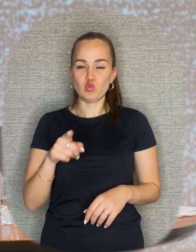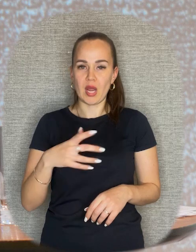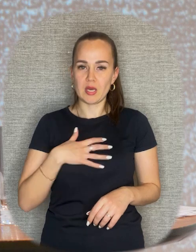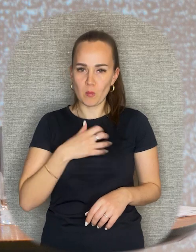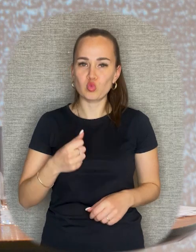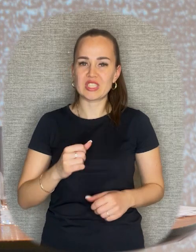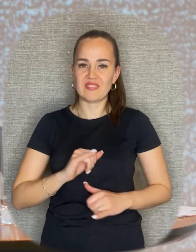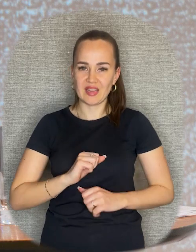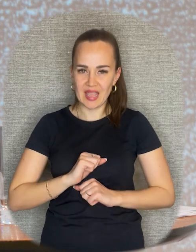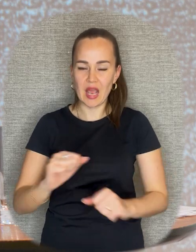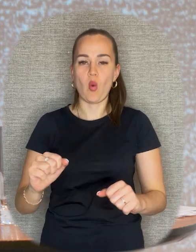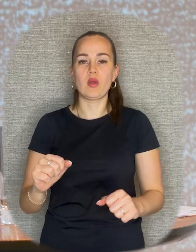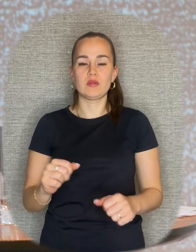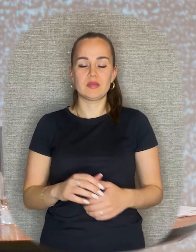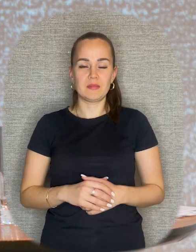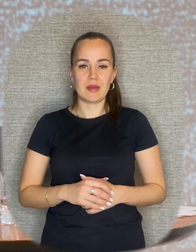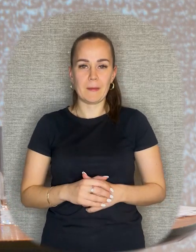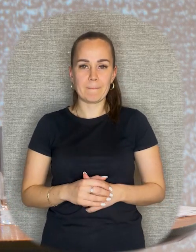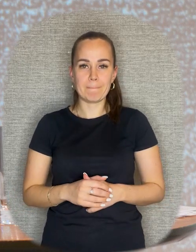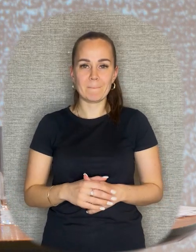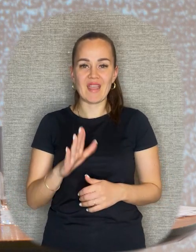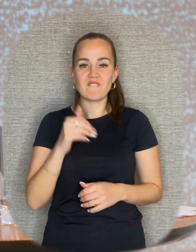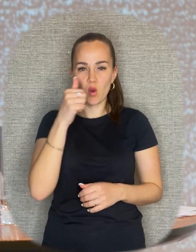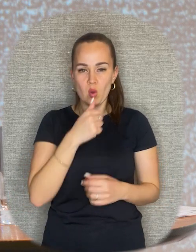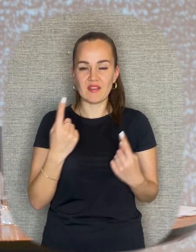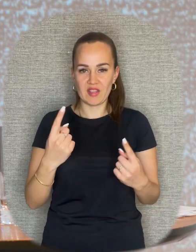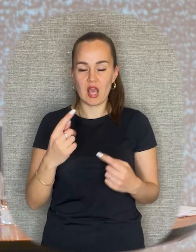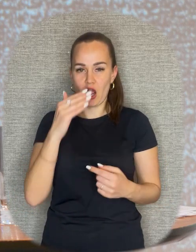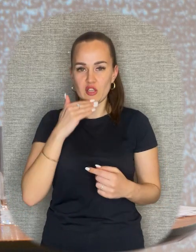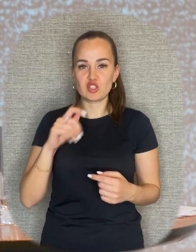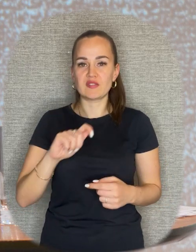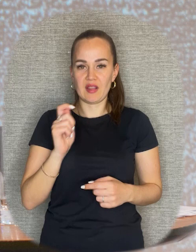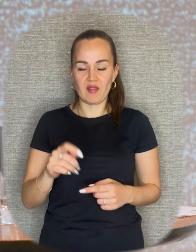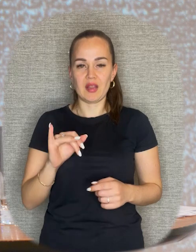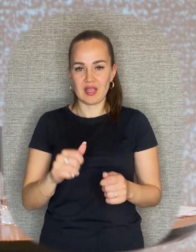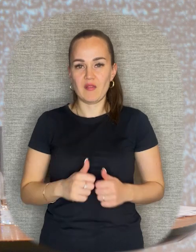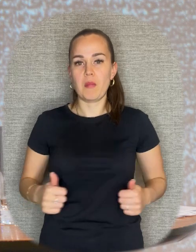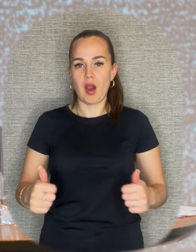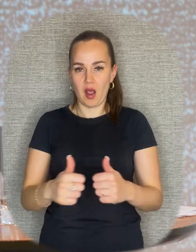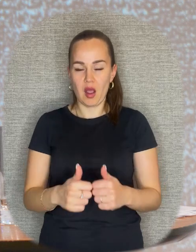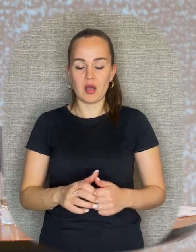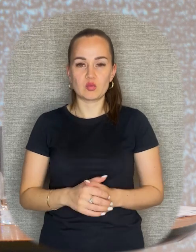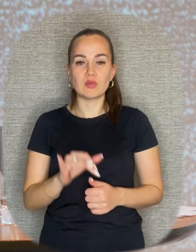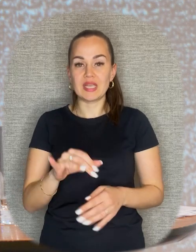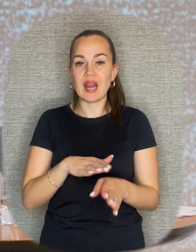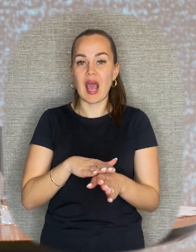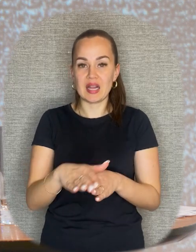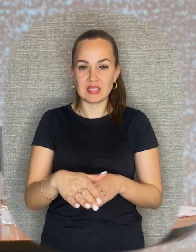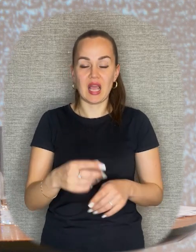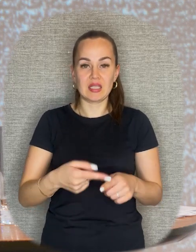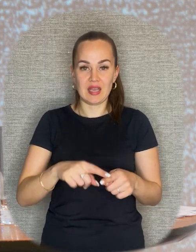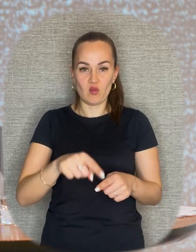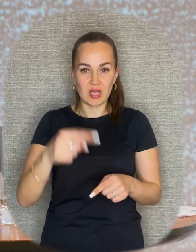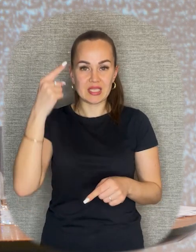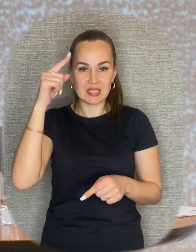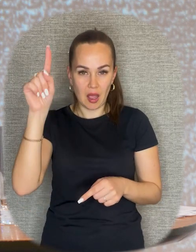обеспечение лучших условий жизни ленинградцев которые заслужили это своим мужеством героизмом выносливостью в годы